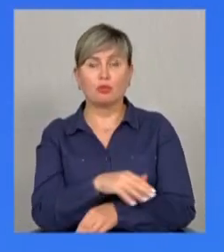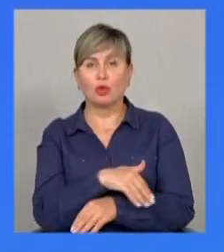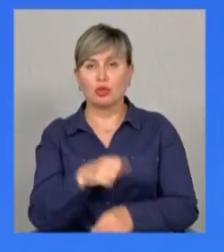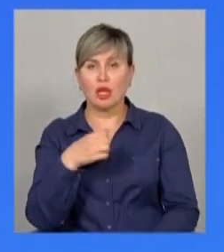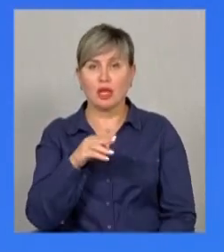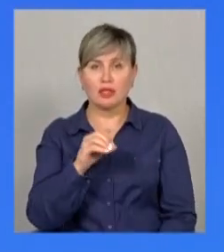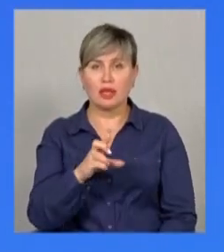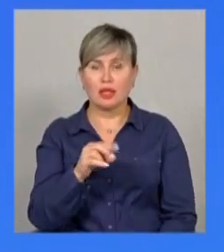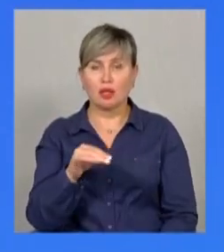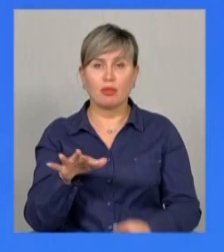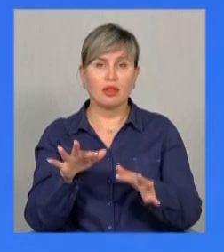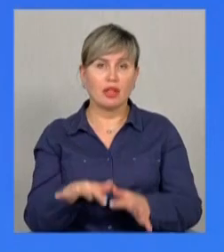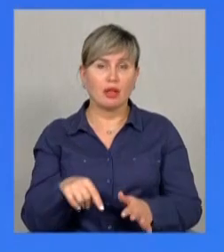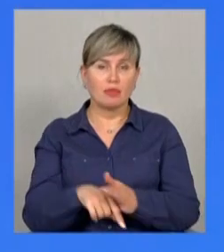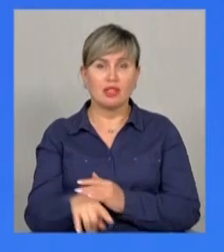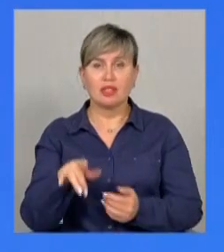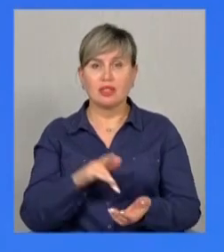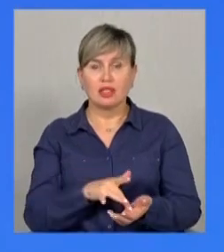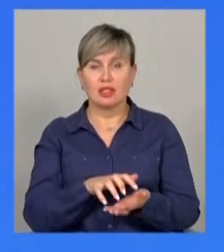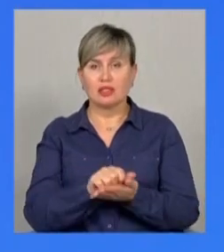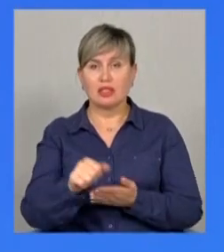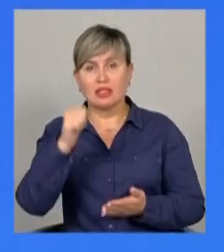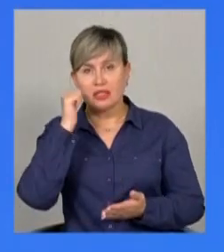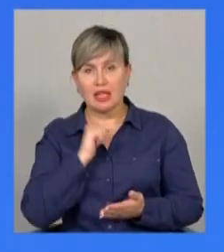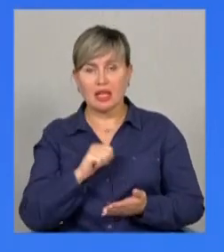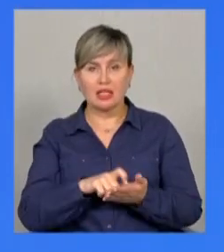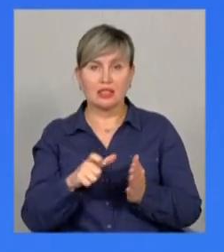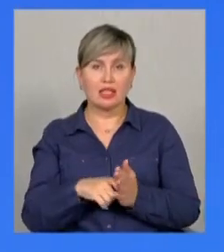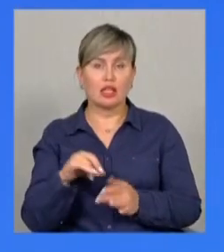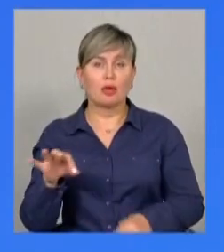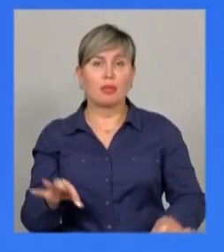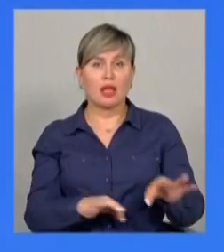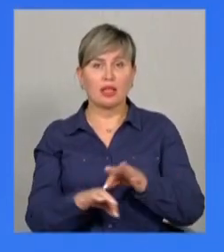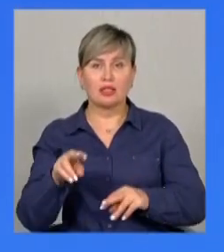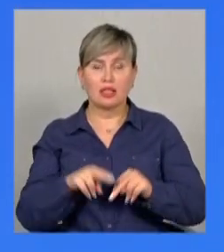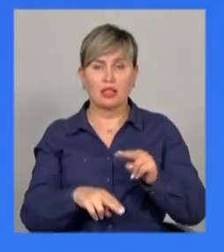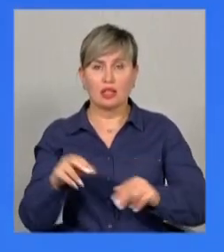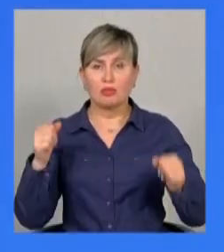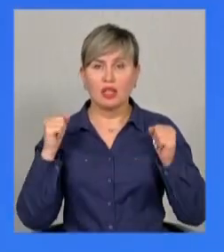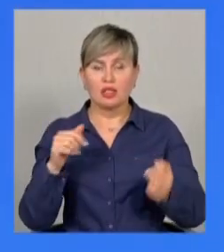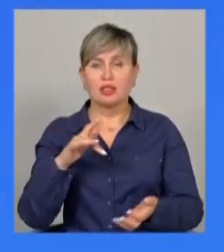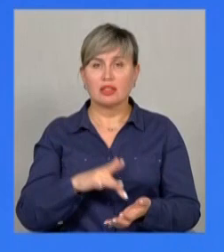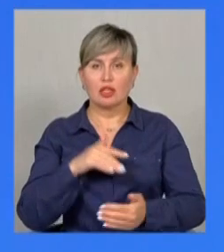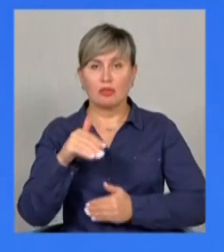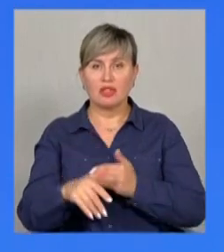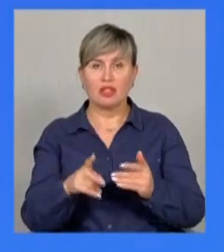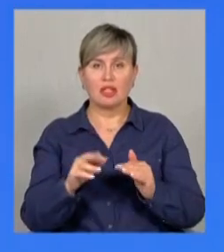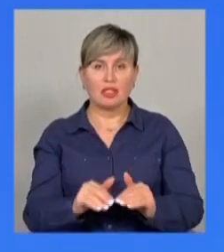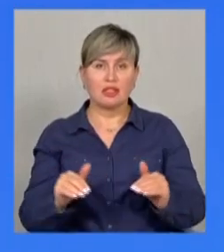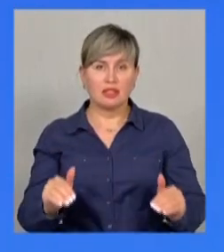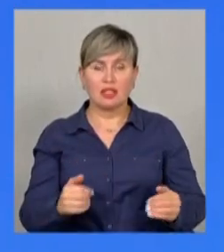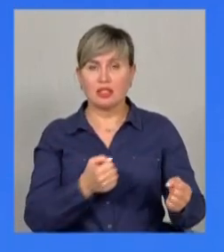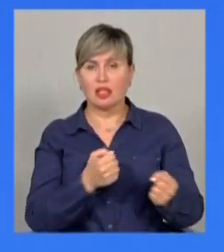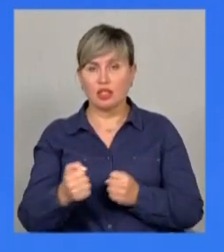Айтекеби на месте ревматологического центра со сносом старого здания и проект строительства спортивного центра с бассейном для детей с задержкой